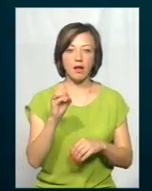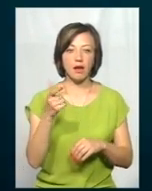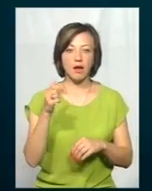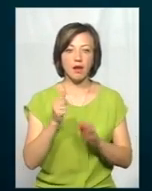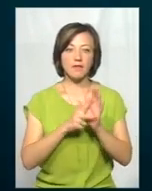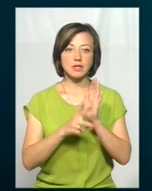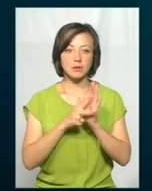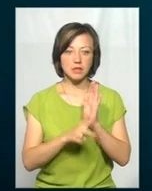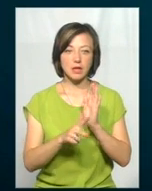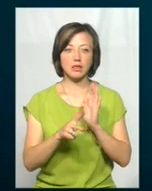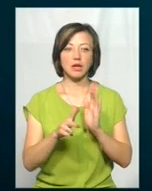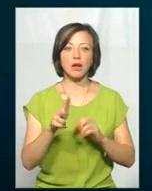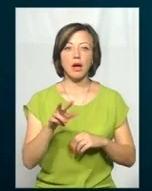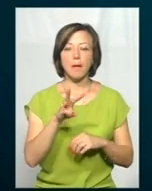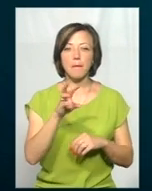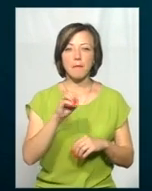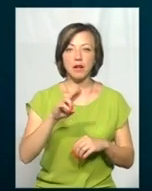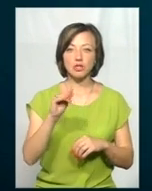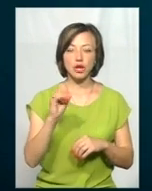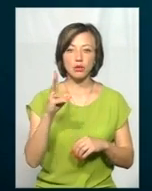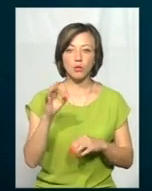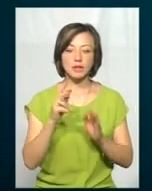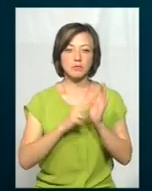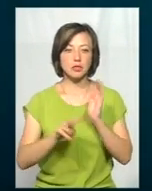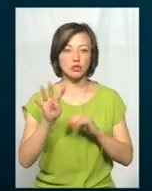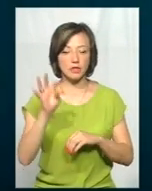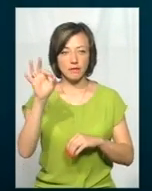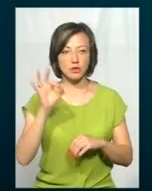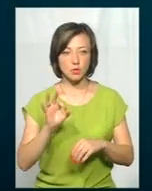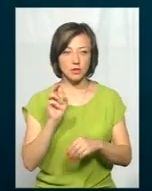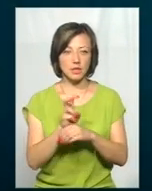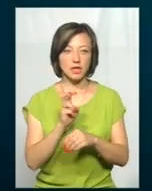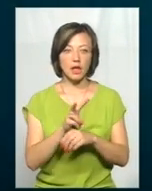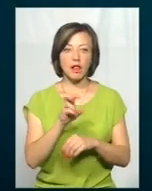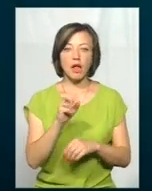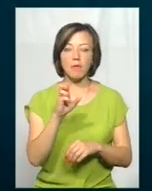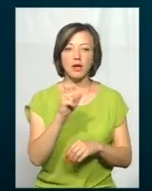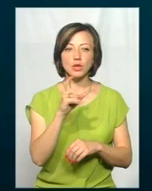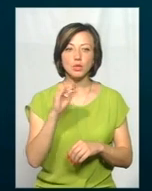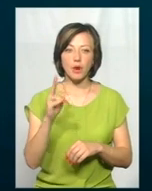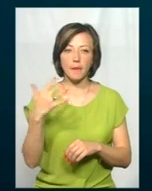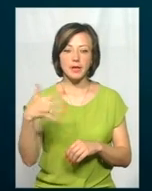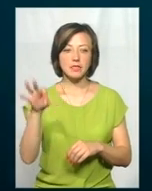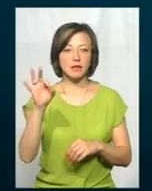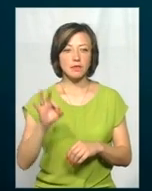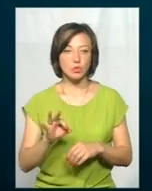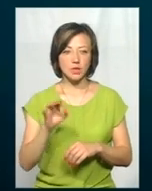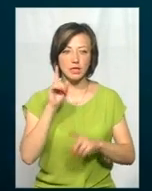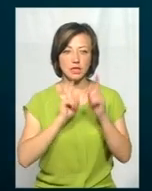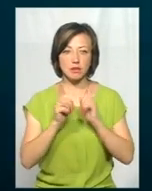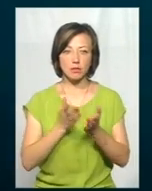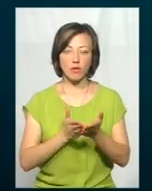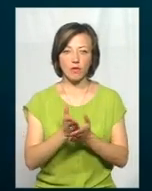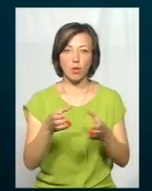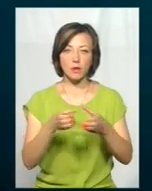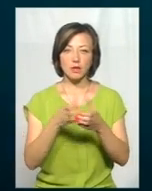гірше, 80%. Володимир Мельниченко, 74% засідань. Сергій Лабазюк, 50% засідань профільного